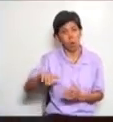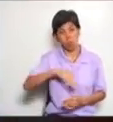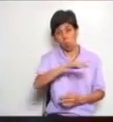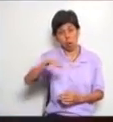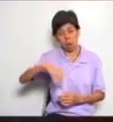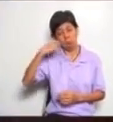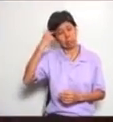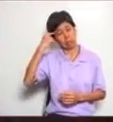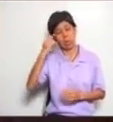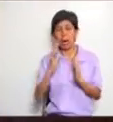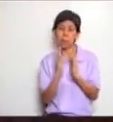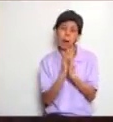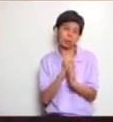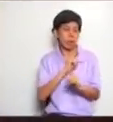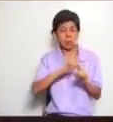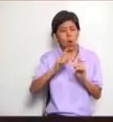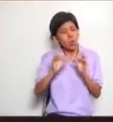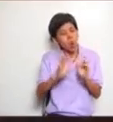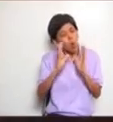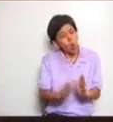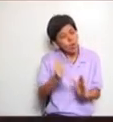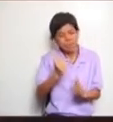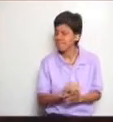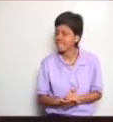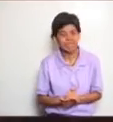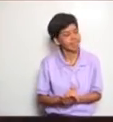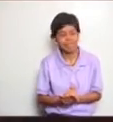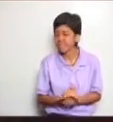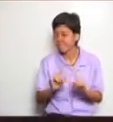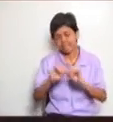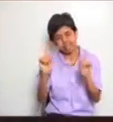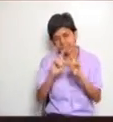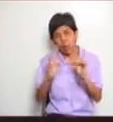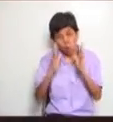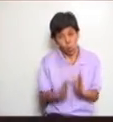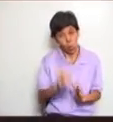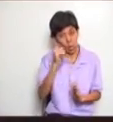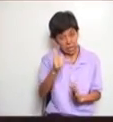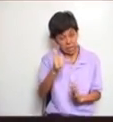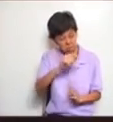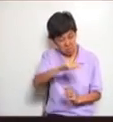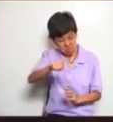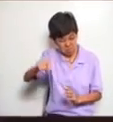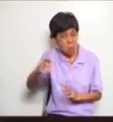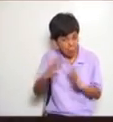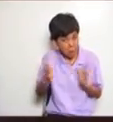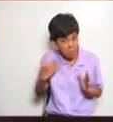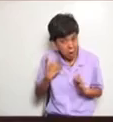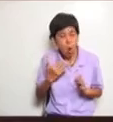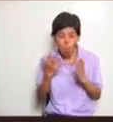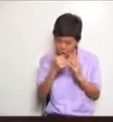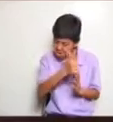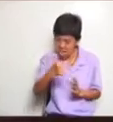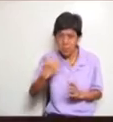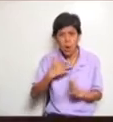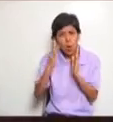เราส่วนใหญ่บอกวทษาสนาเหมอนกคอสอนเพื่คนเป็คนดี ไม่ใช่คนดีในโ Tale นมเยอะไหมม